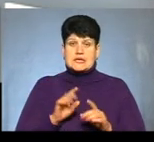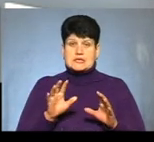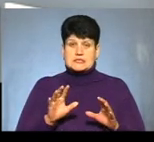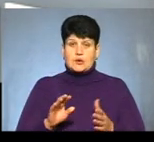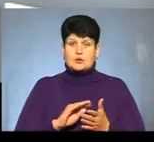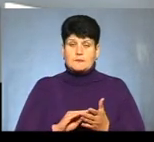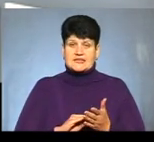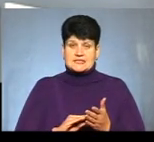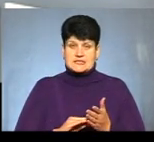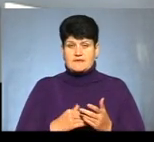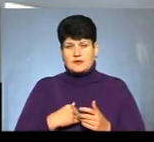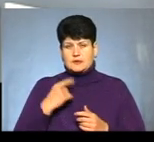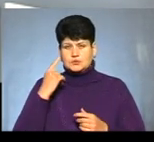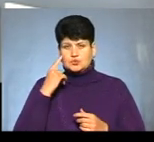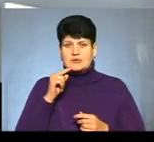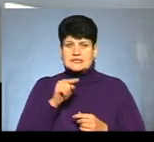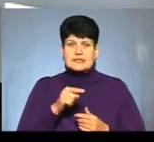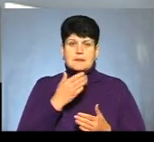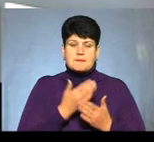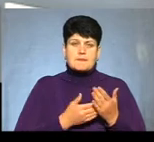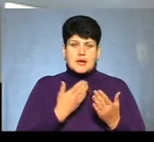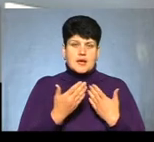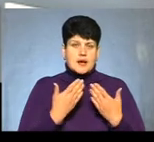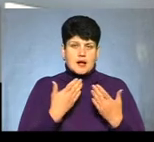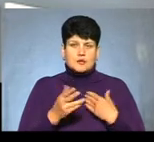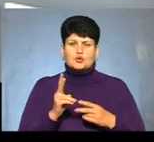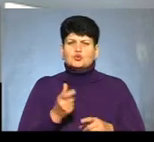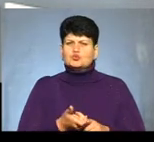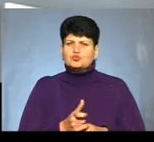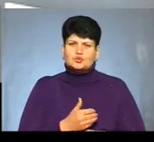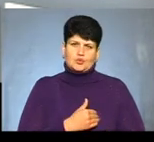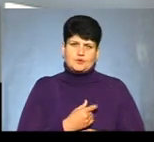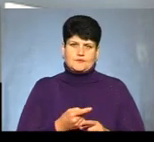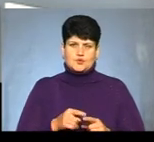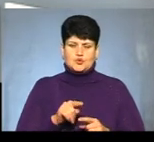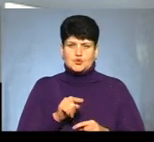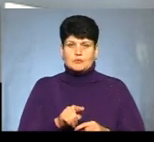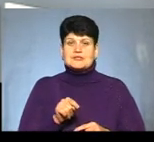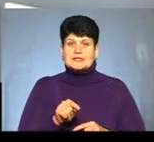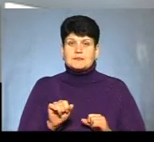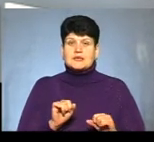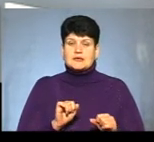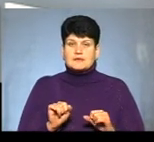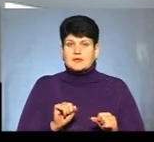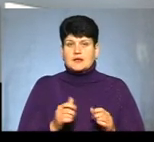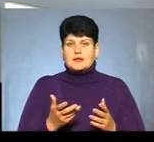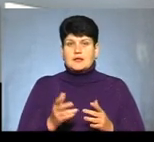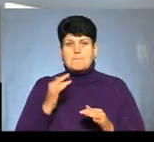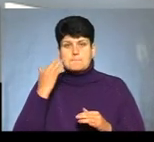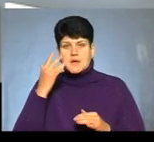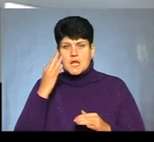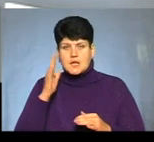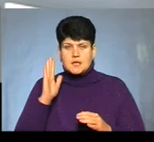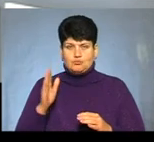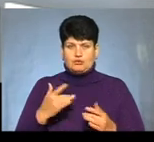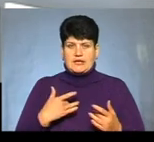закон писався, мені так здається, з тими, які дуже хотіли того. З тими керівниками, ті, які, певно,